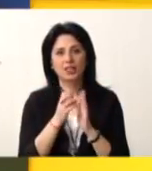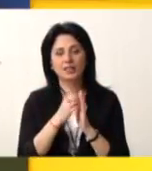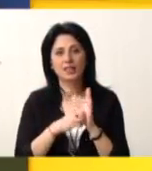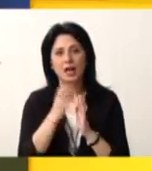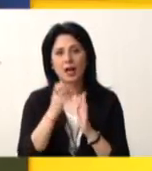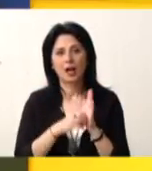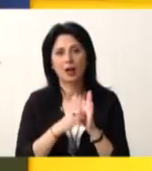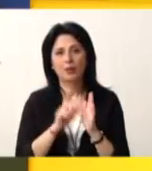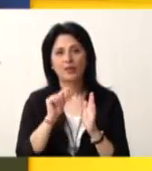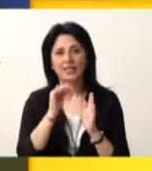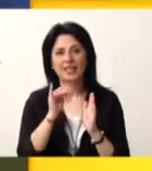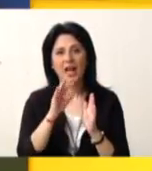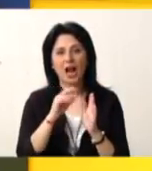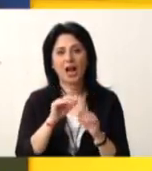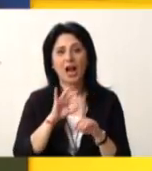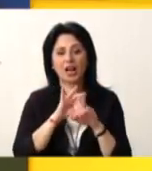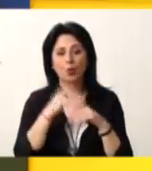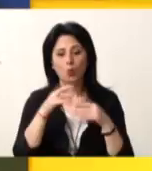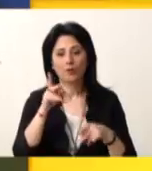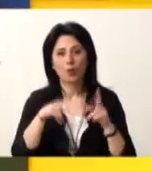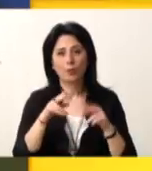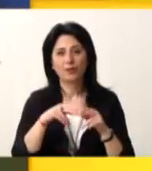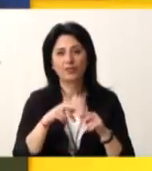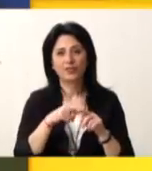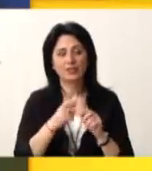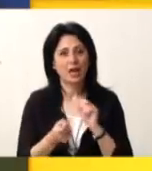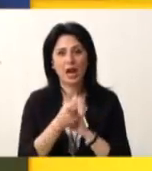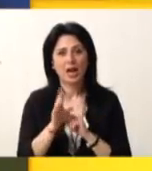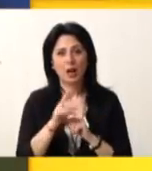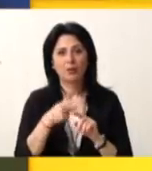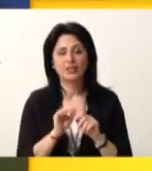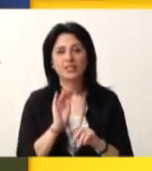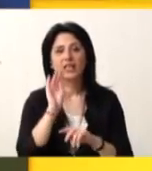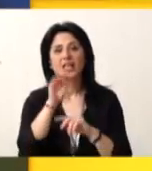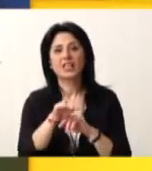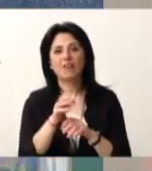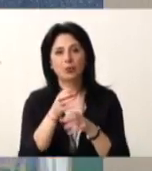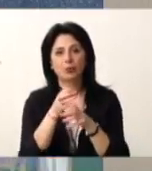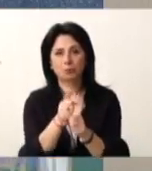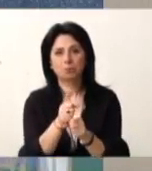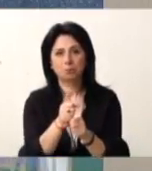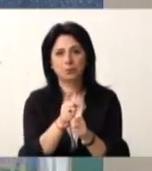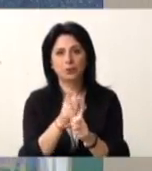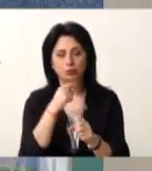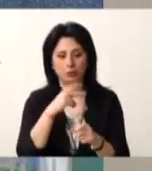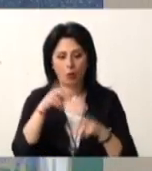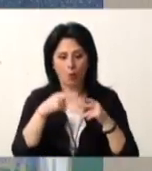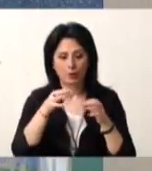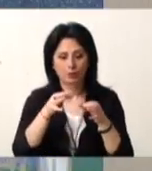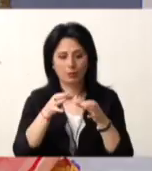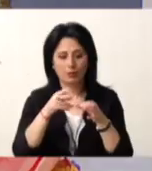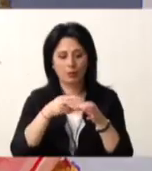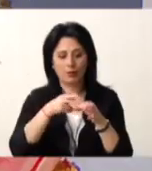საყლაპავის თიაქრის გამო ჩატარებული ოპერაცია, ხომ არ გამოიწოს ის დამატებითი შევიწროების, ბატონმა ანდრო